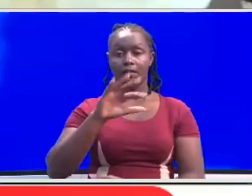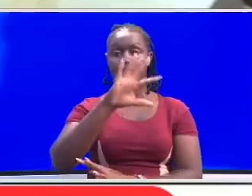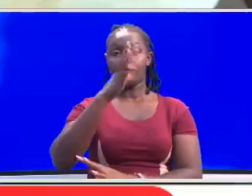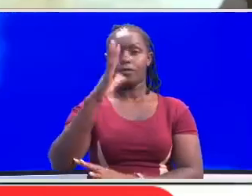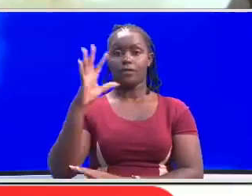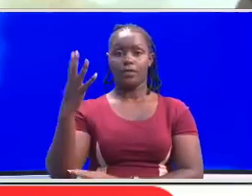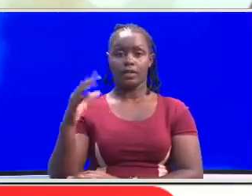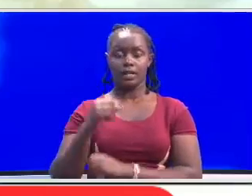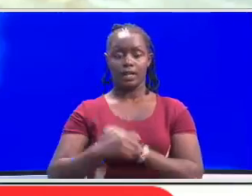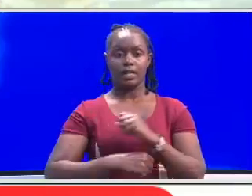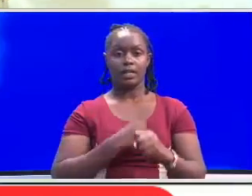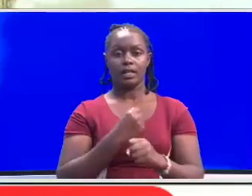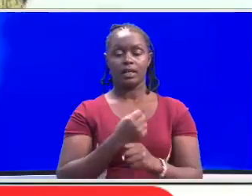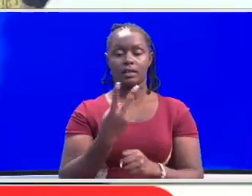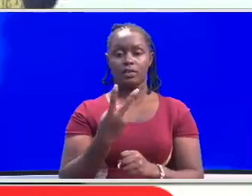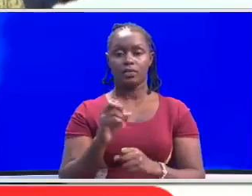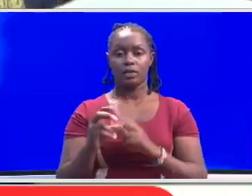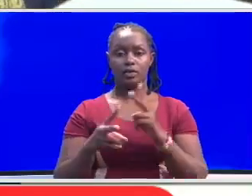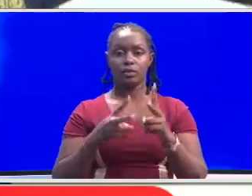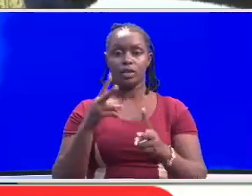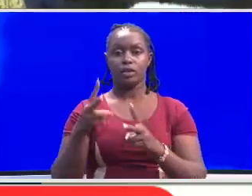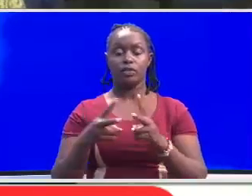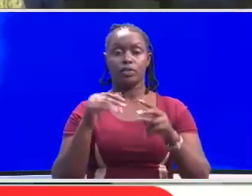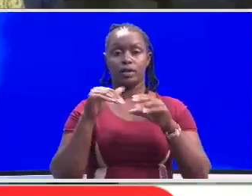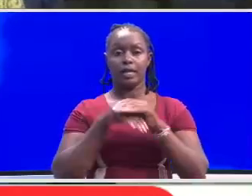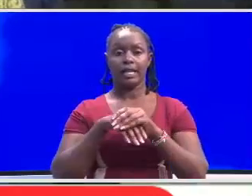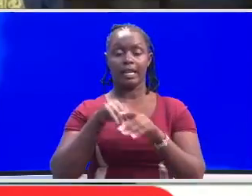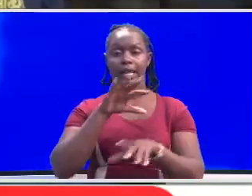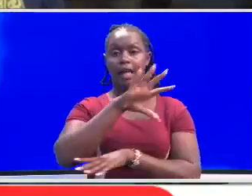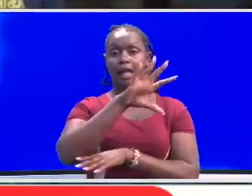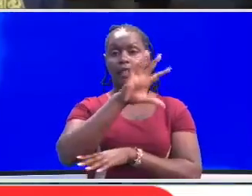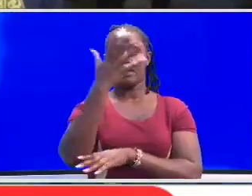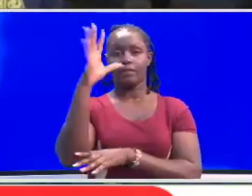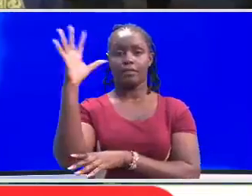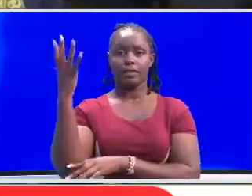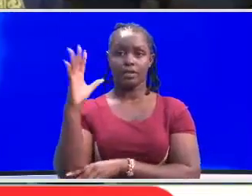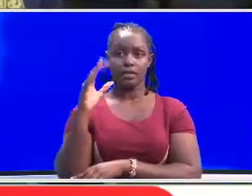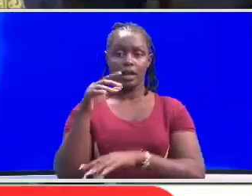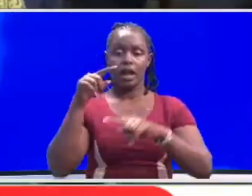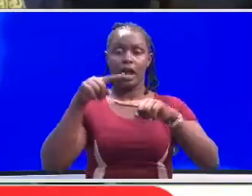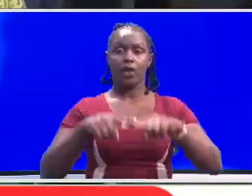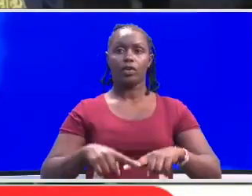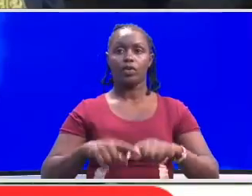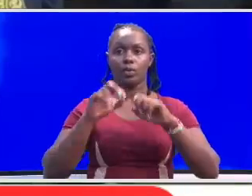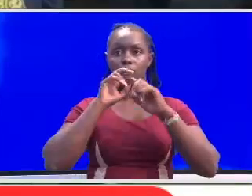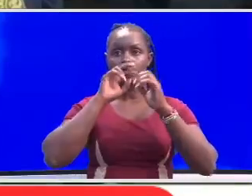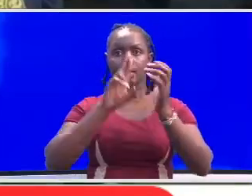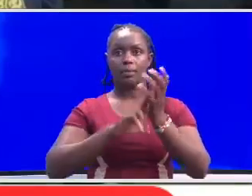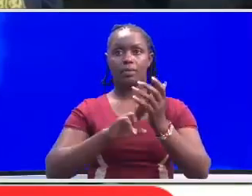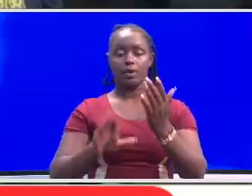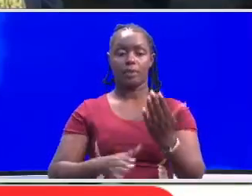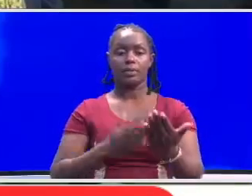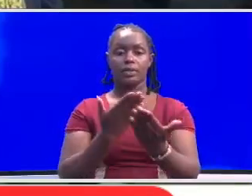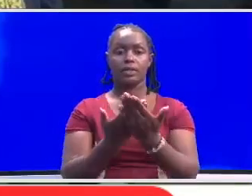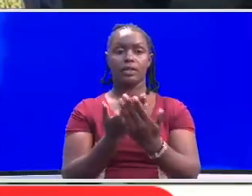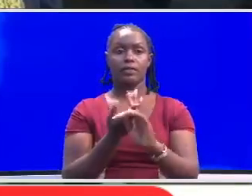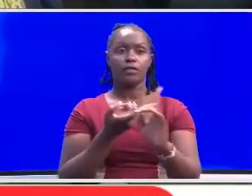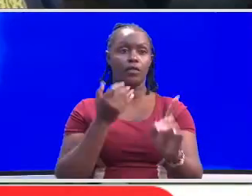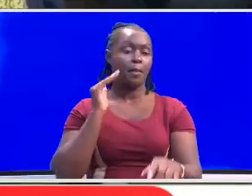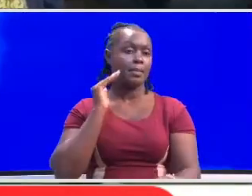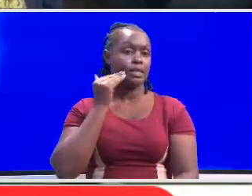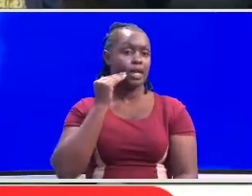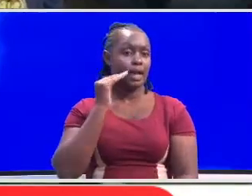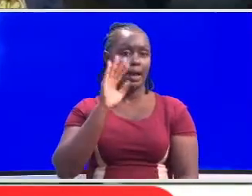mwaka 2022. Kulingana na taarifa za mashahidi zilizowasilishwa mbele ya hakimu wa mahakama ya Siaya Benjamin